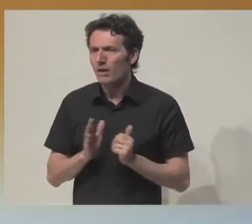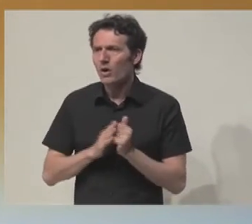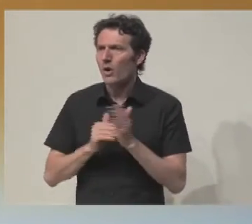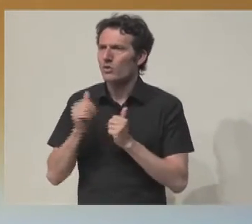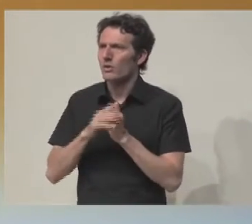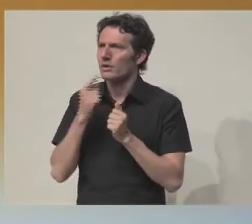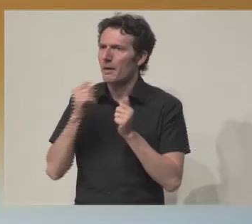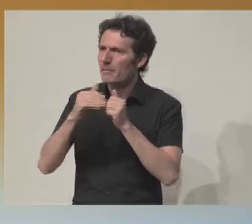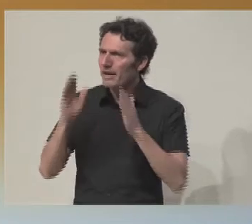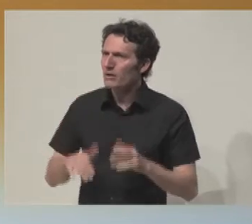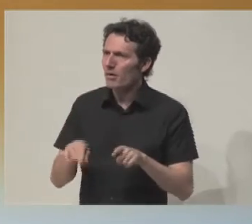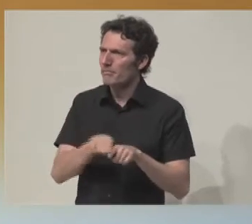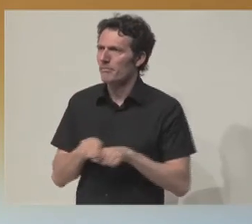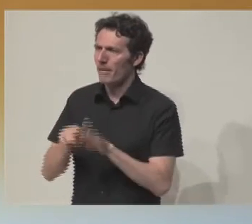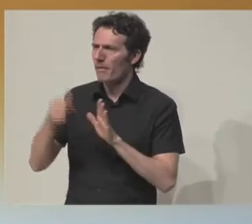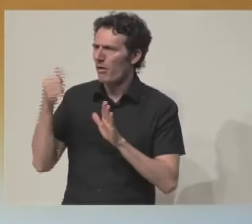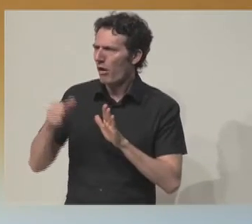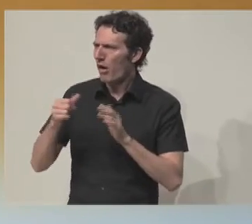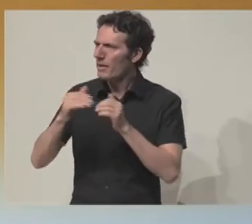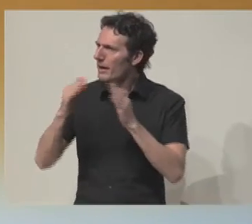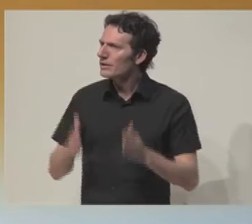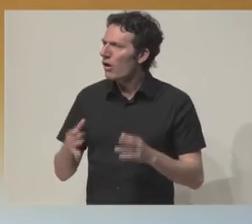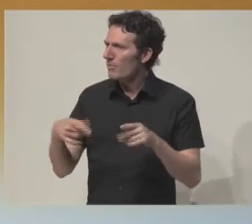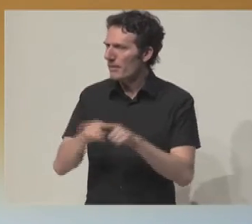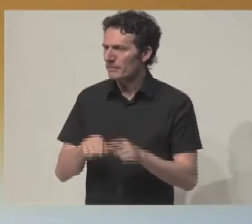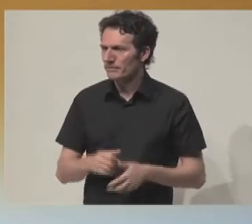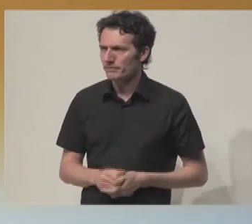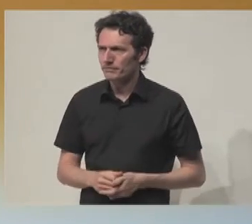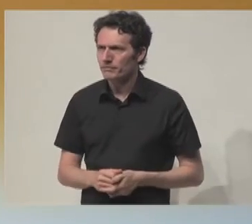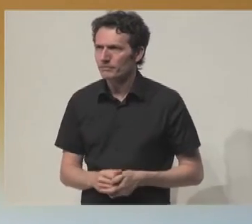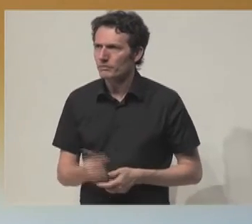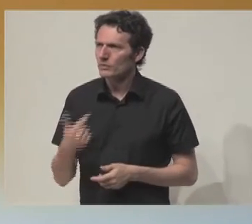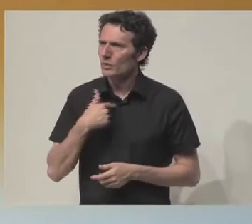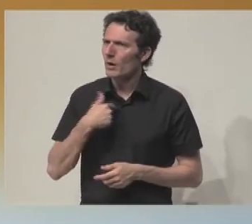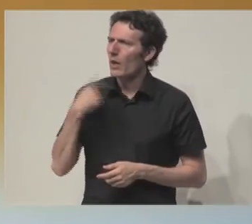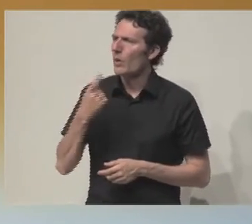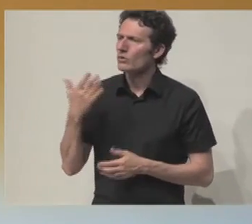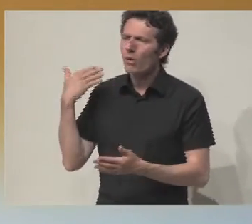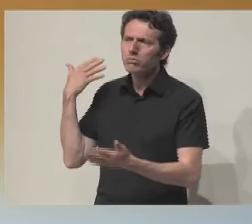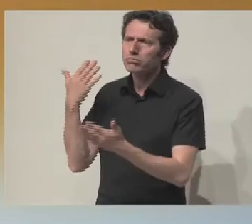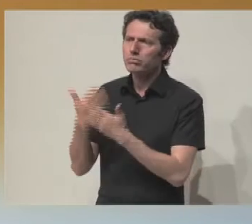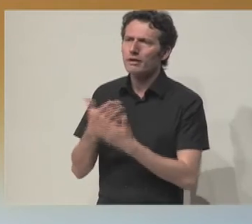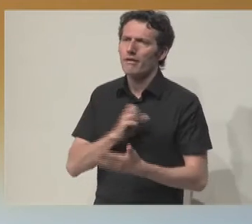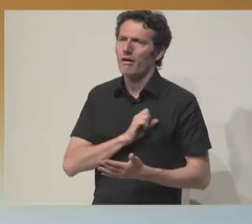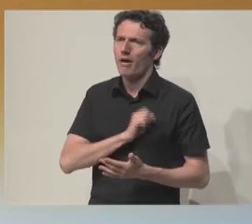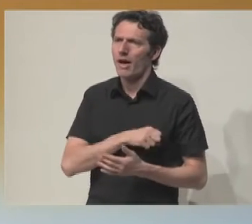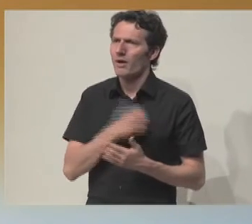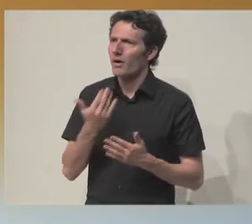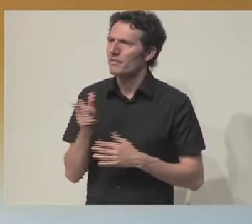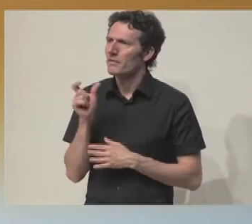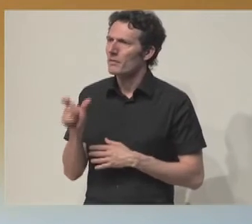maison commune commune je suis de ceux qui ont toujours regretter que le mot